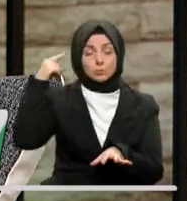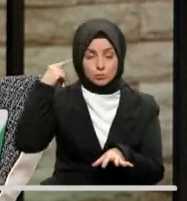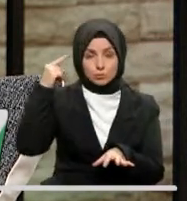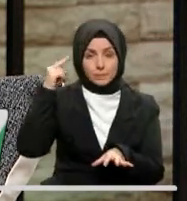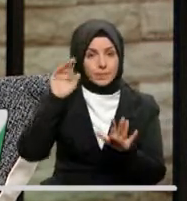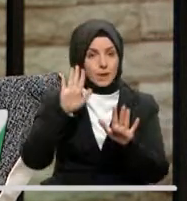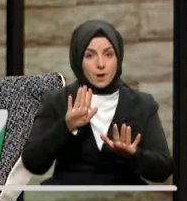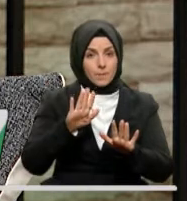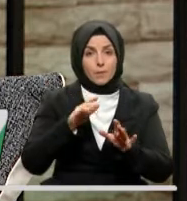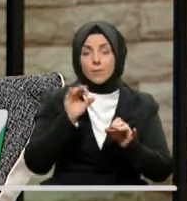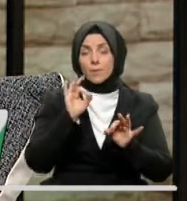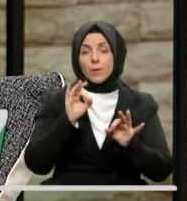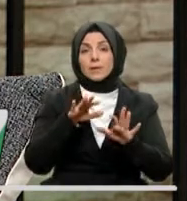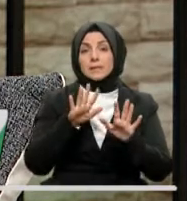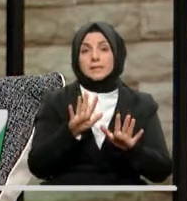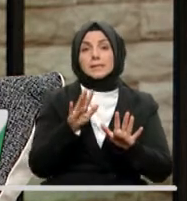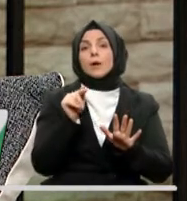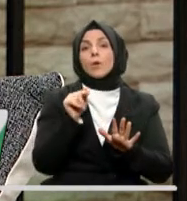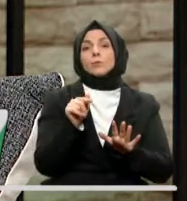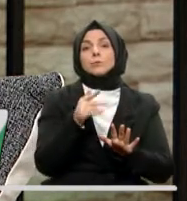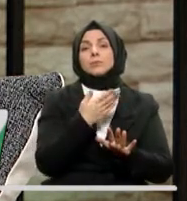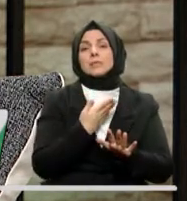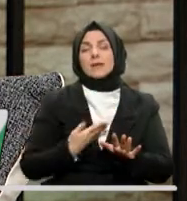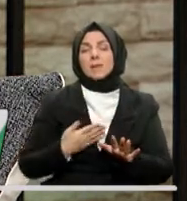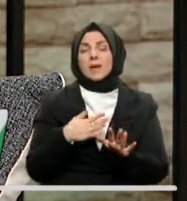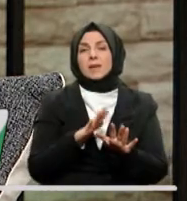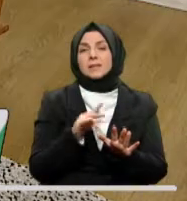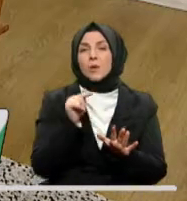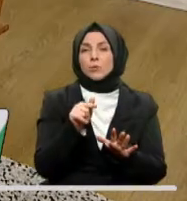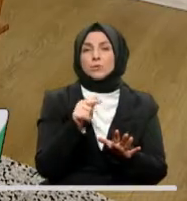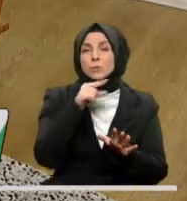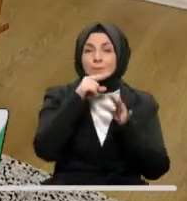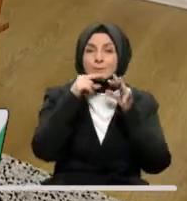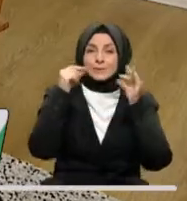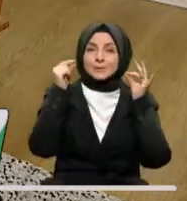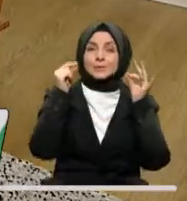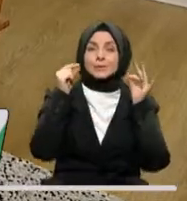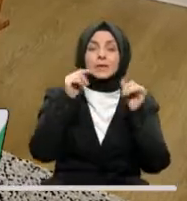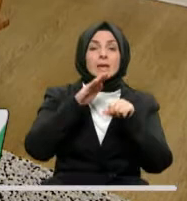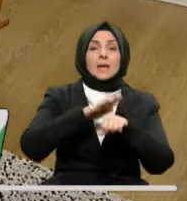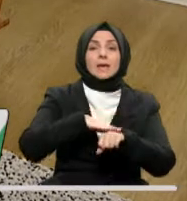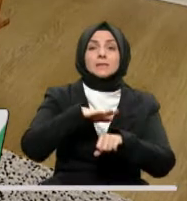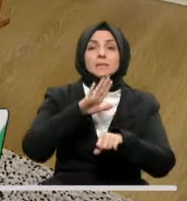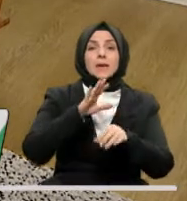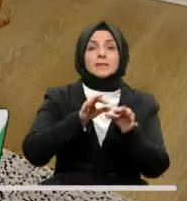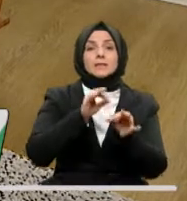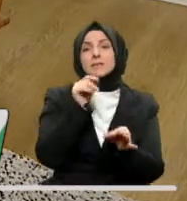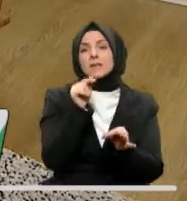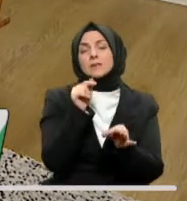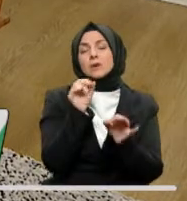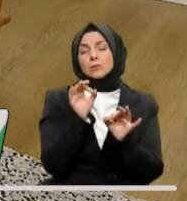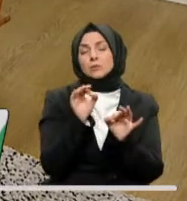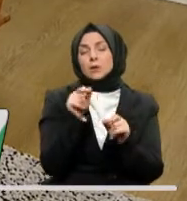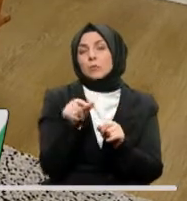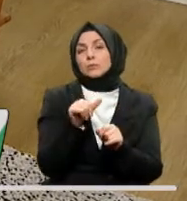ilişkilerde Onu Sevmeyen ona zorbalık yapan Aslında onu mutlu edemedin İnsanlara çok yakışan insanlar görülen yine değil ya